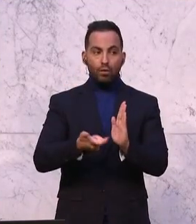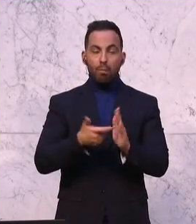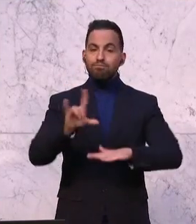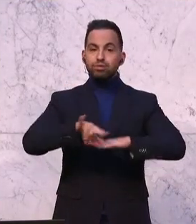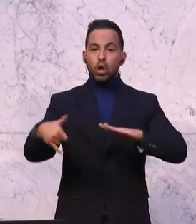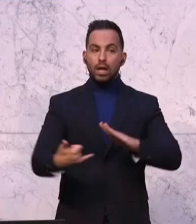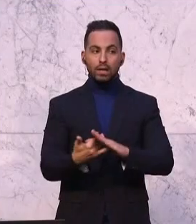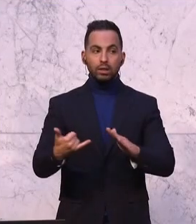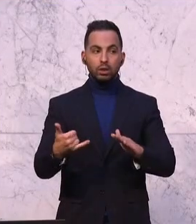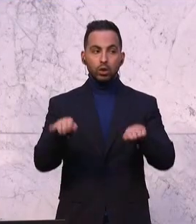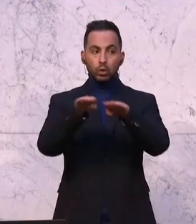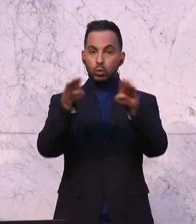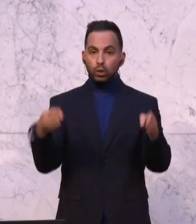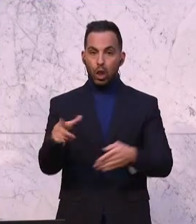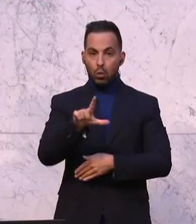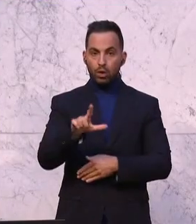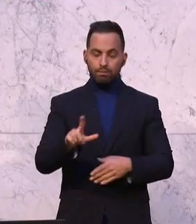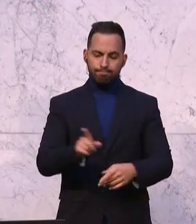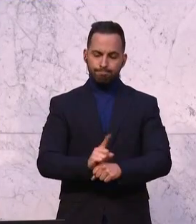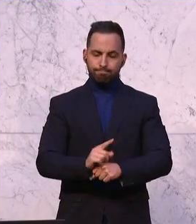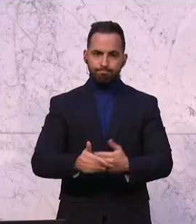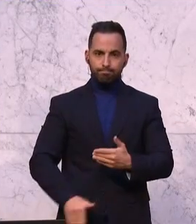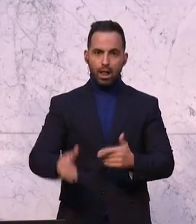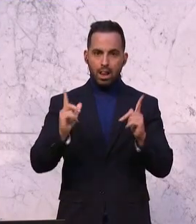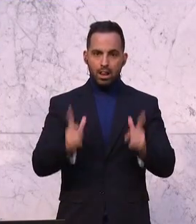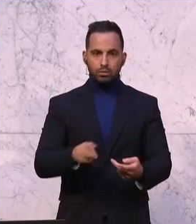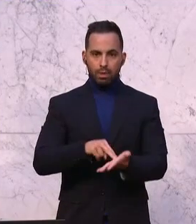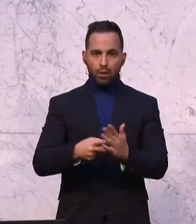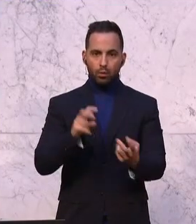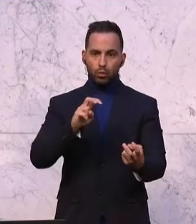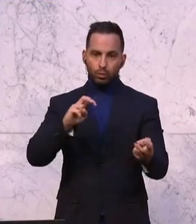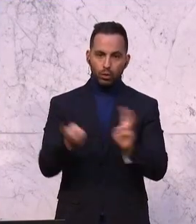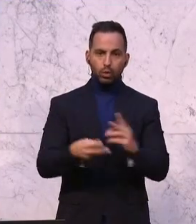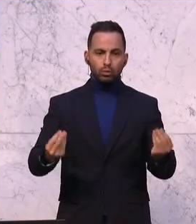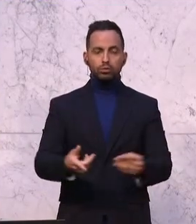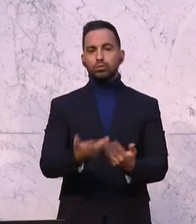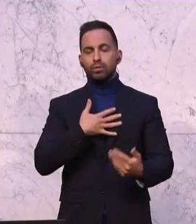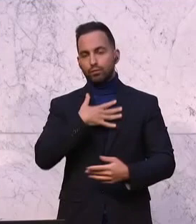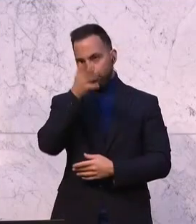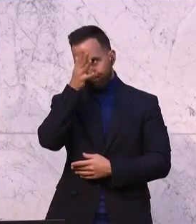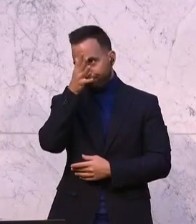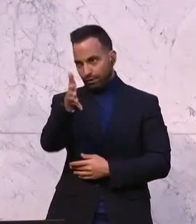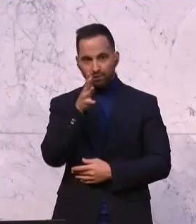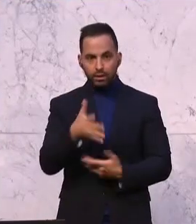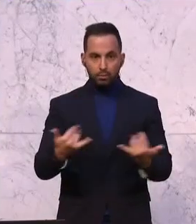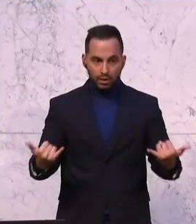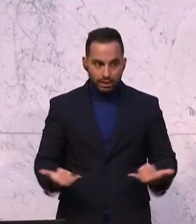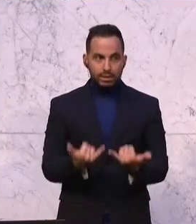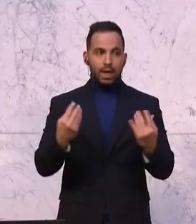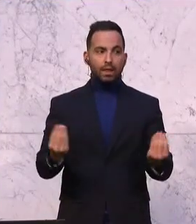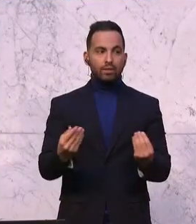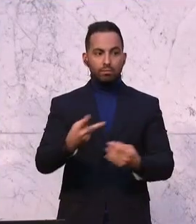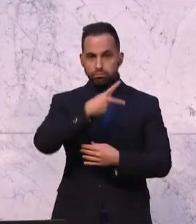Projekt Tunnel-Lueck unverzüglich in die Wege zu leiten, weil es eh lang dauert. Und damit geben wir der